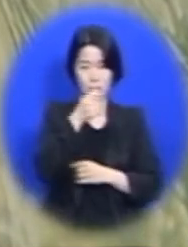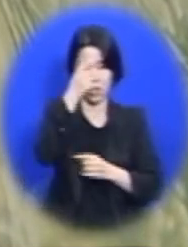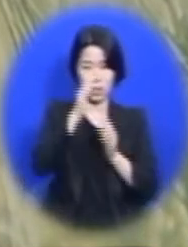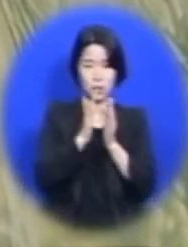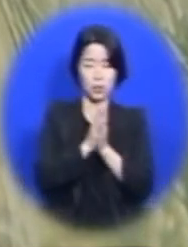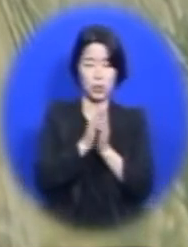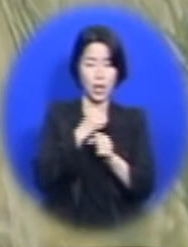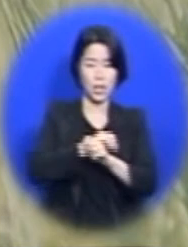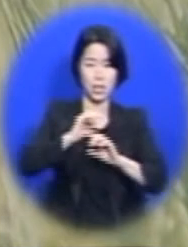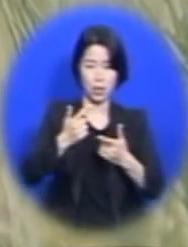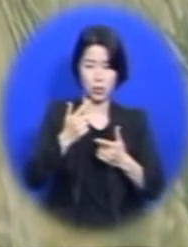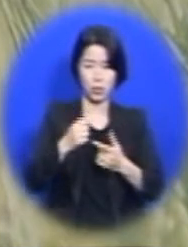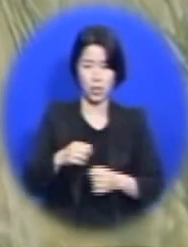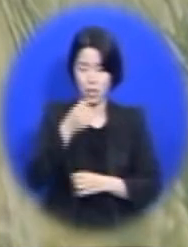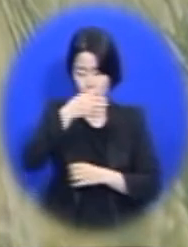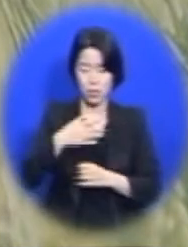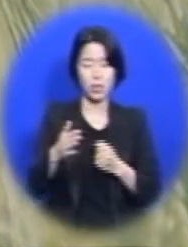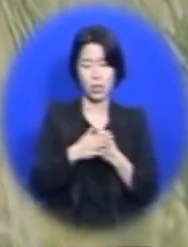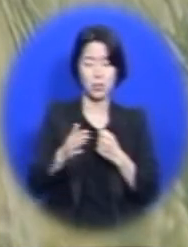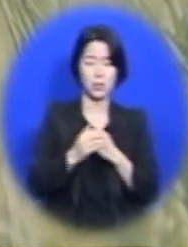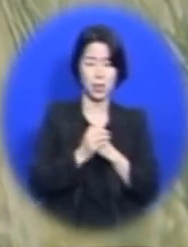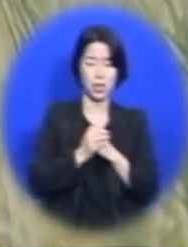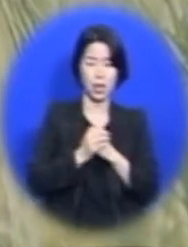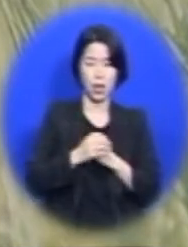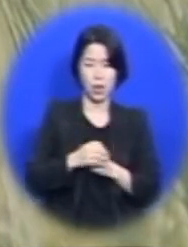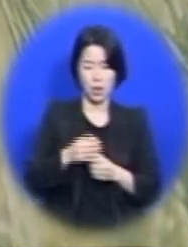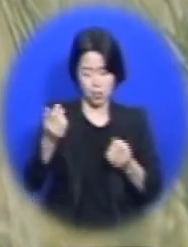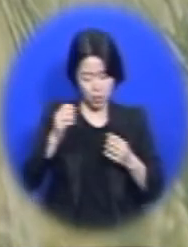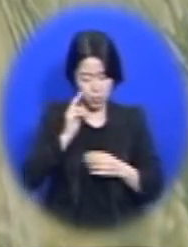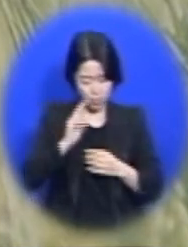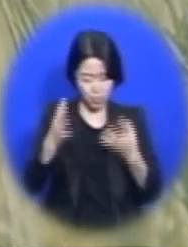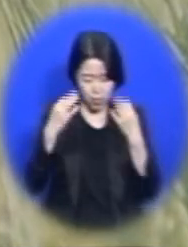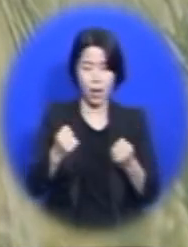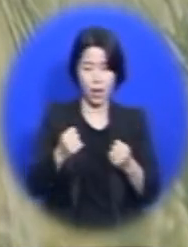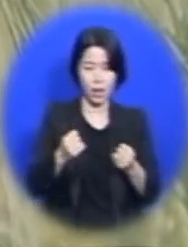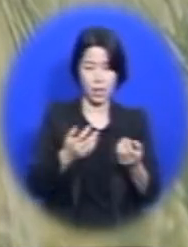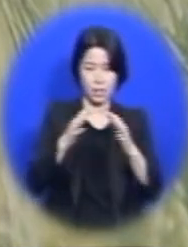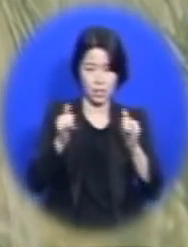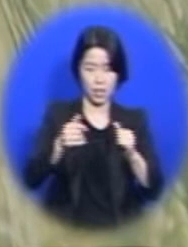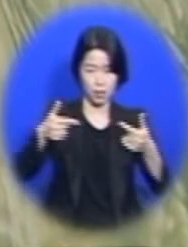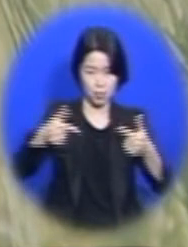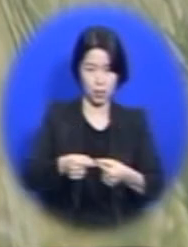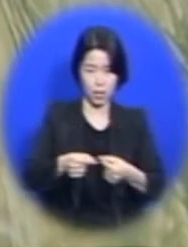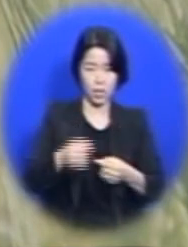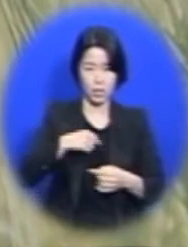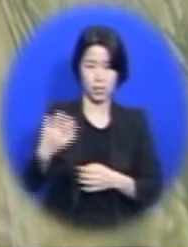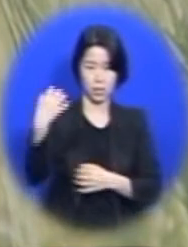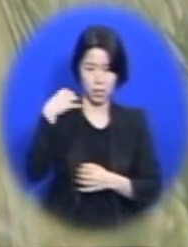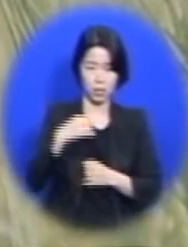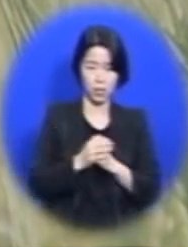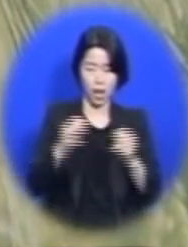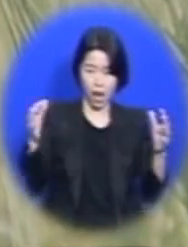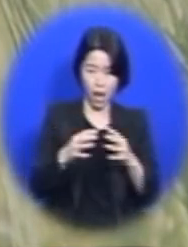않고는 버틸 수가 없었기 때문입니다. 과다한 인원 감축으로 나중에는 경리부만 맡던 제가